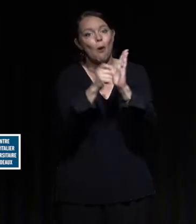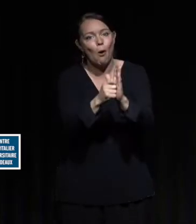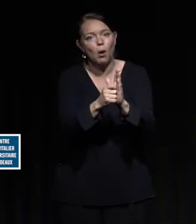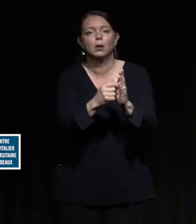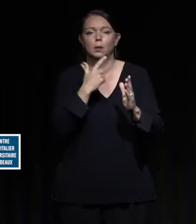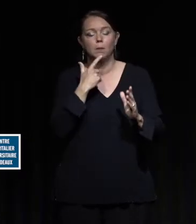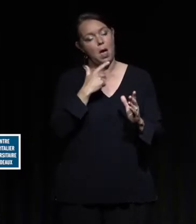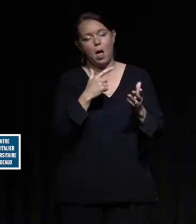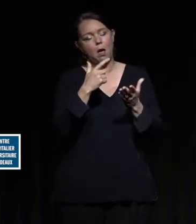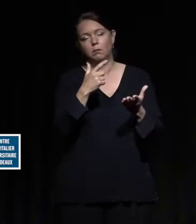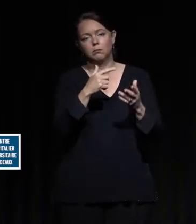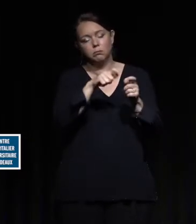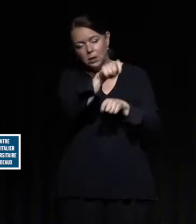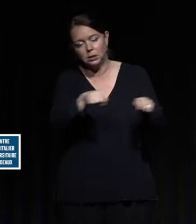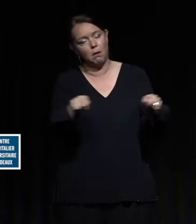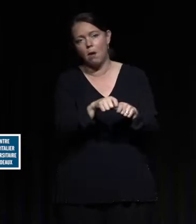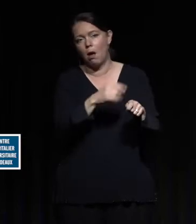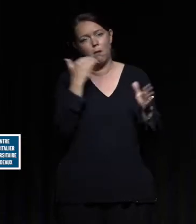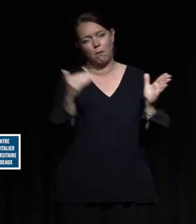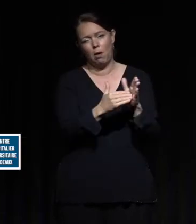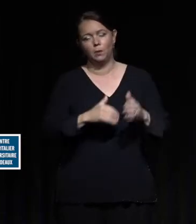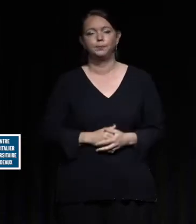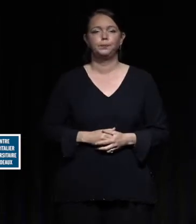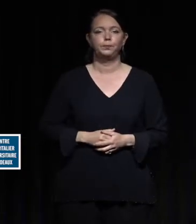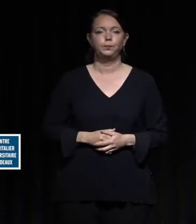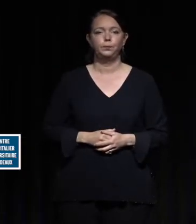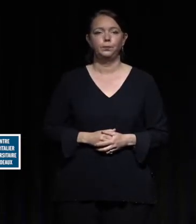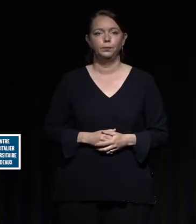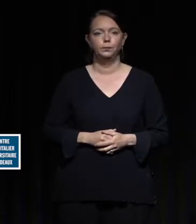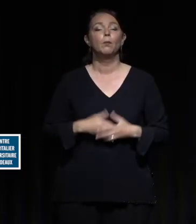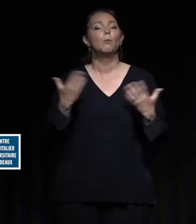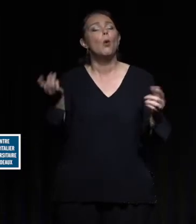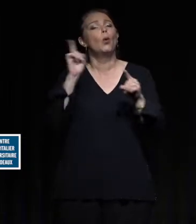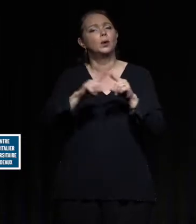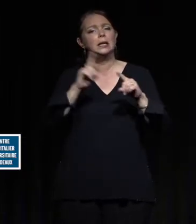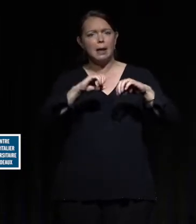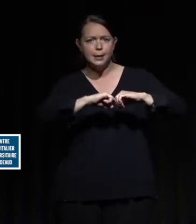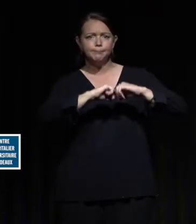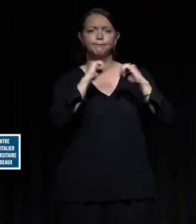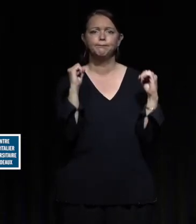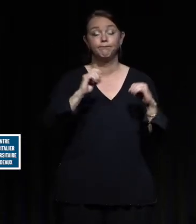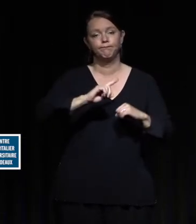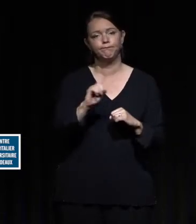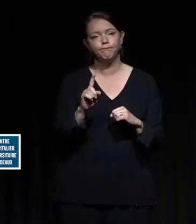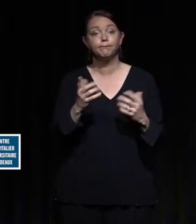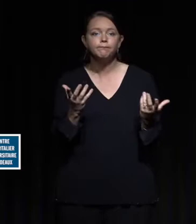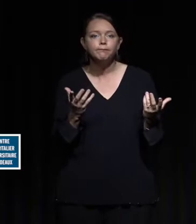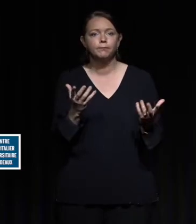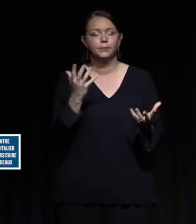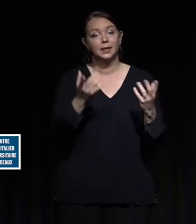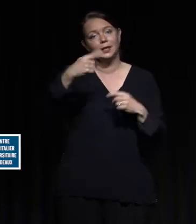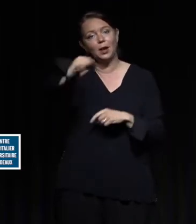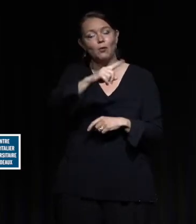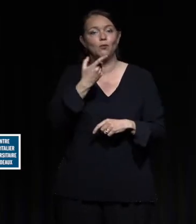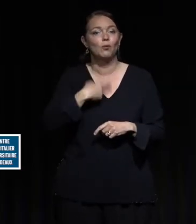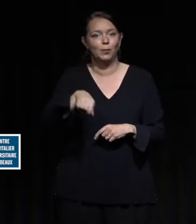de l'endométriose. Alors très rapidement, vous allez voir, on va pas tout regarder en détail, parce que vous seriez déjà en train de prendre l'apéritif,